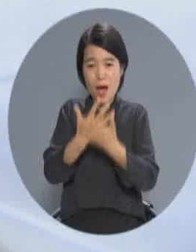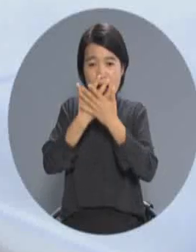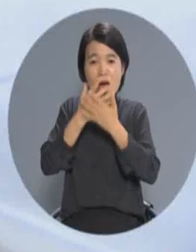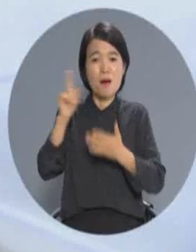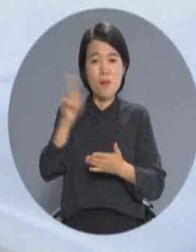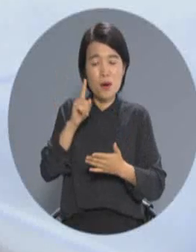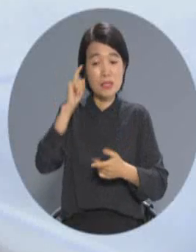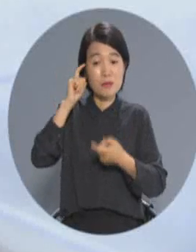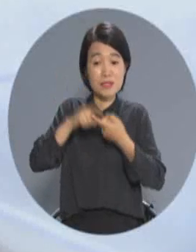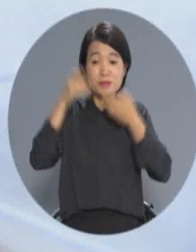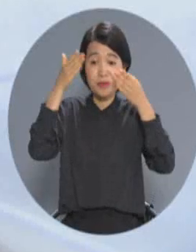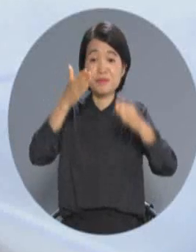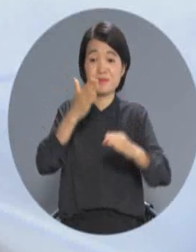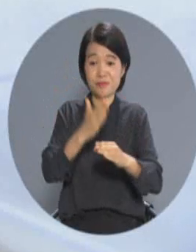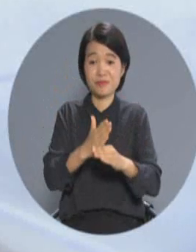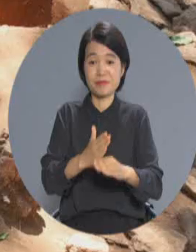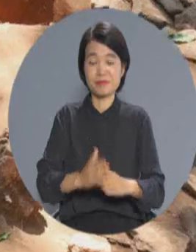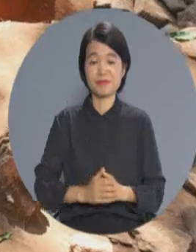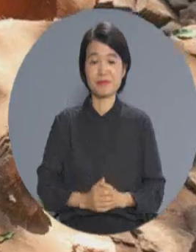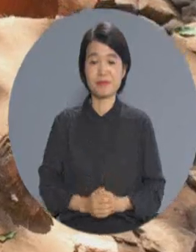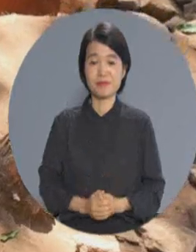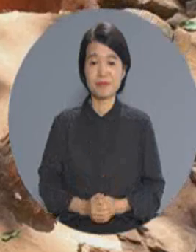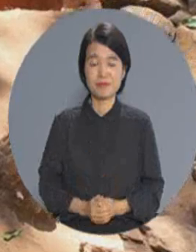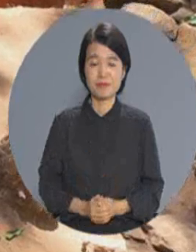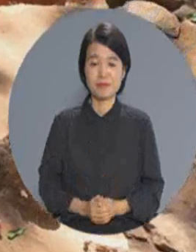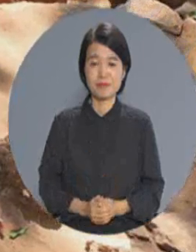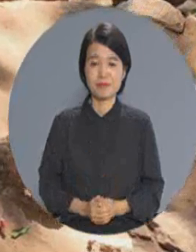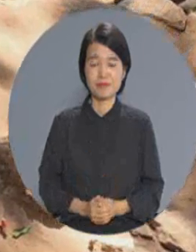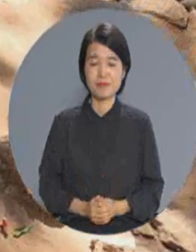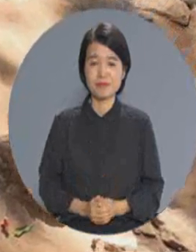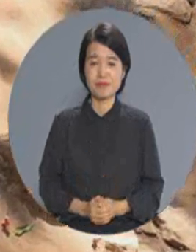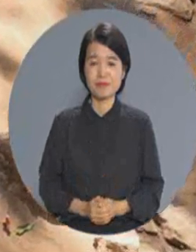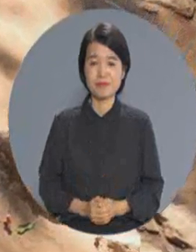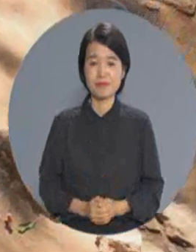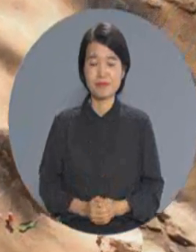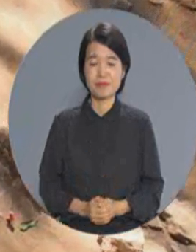풀어낼지 관심이 모아지고 있습니다. MBC 뉴스 강서영입니다.